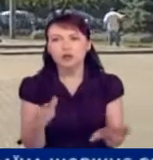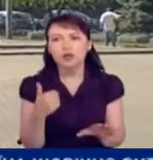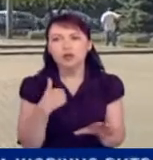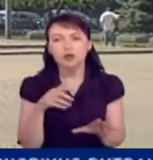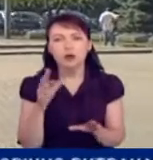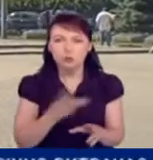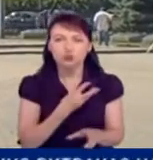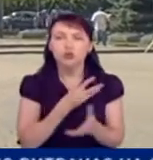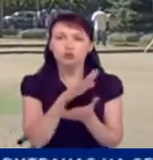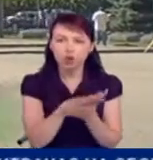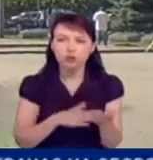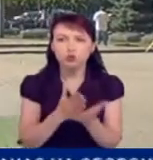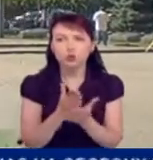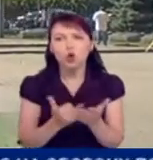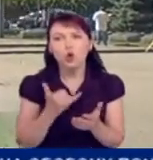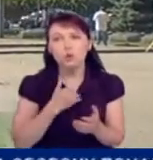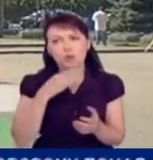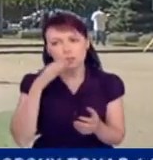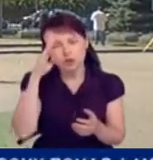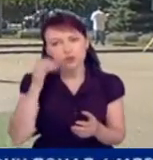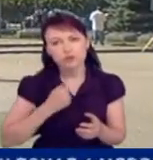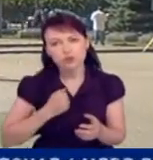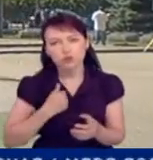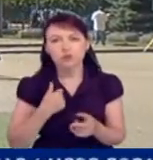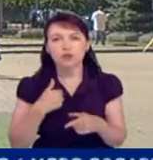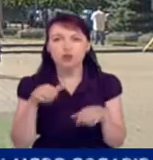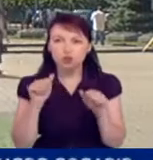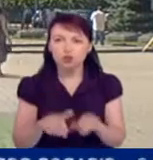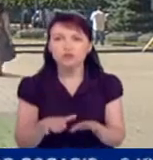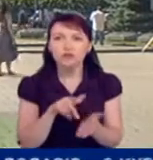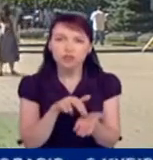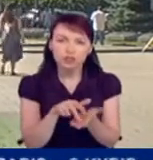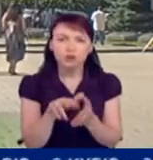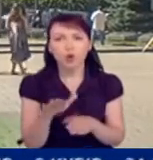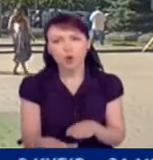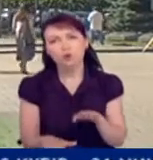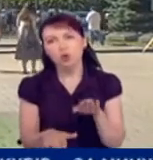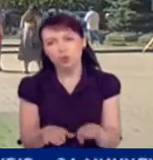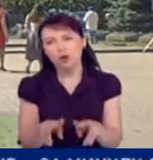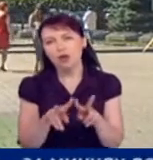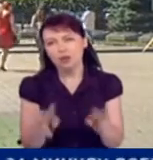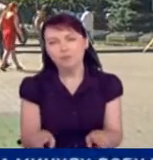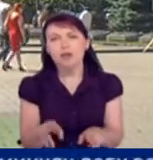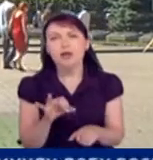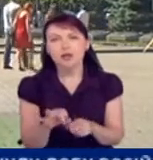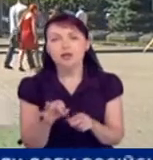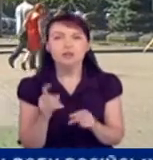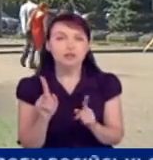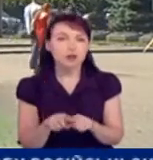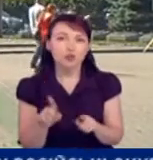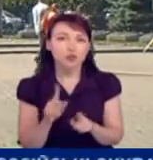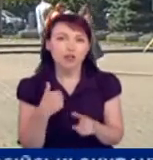бажаю далі служити. У мене батько військовий. Я вирішив йти по його стопам. От. Так що я